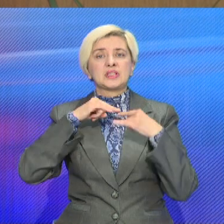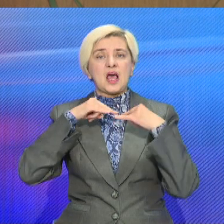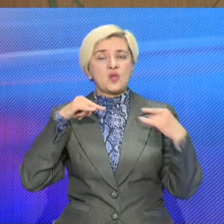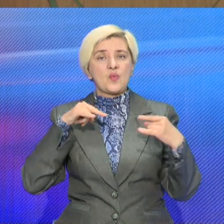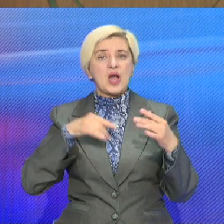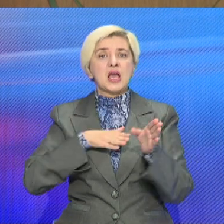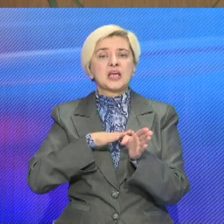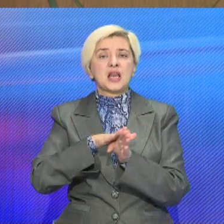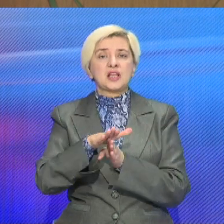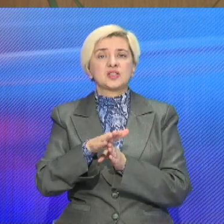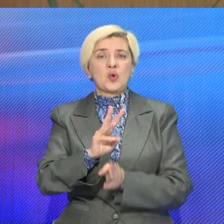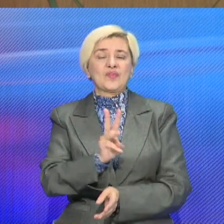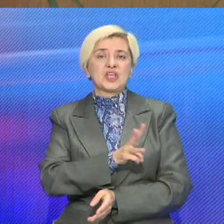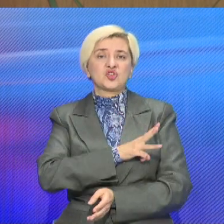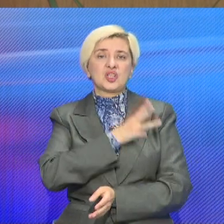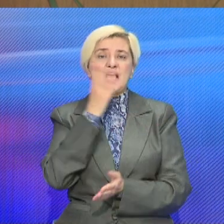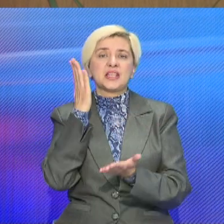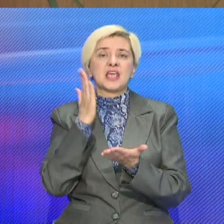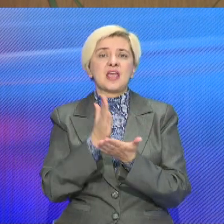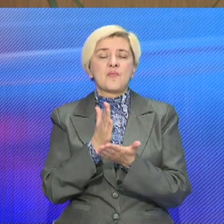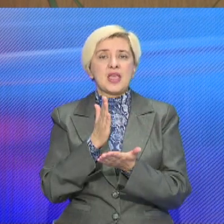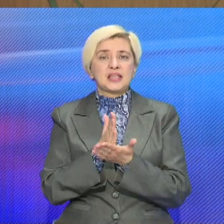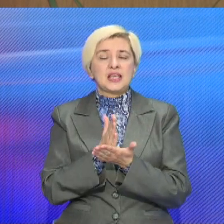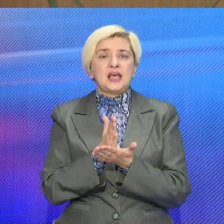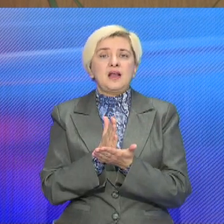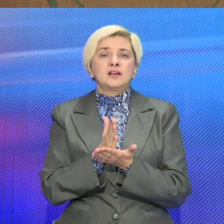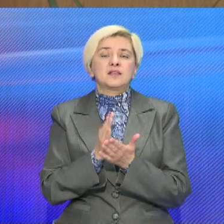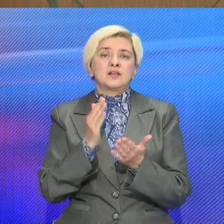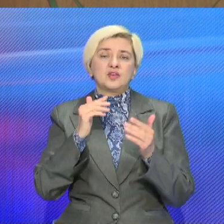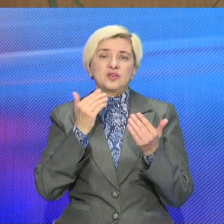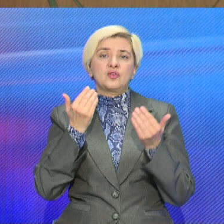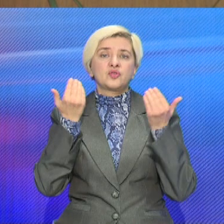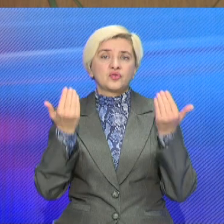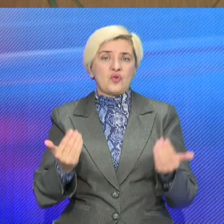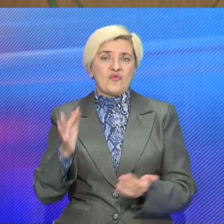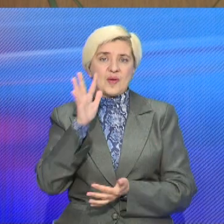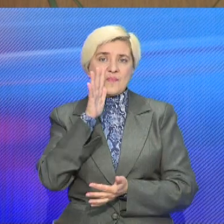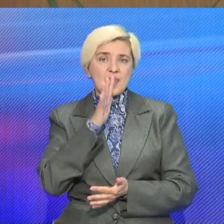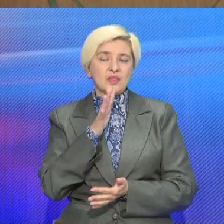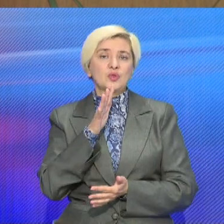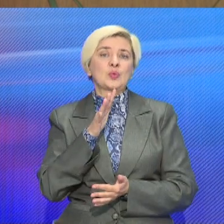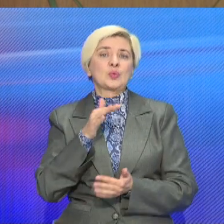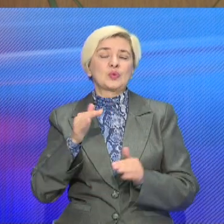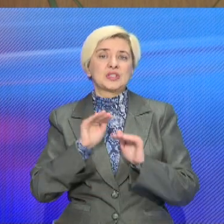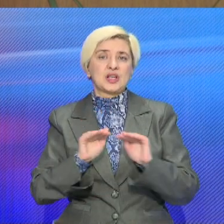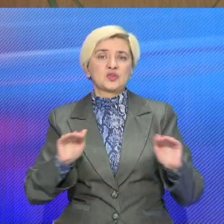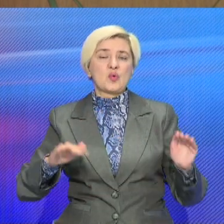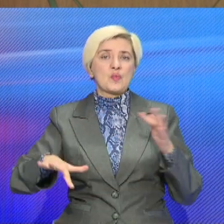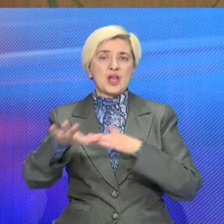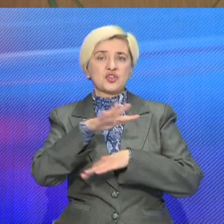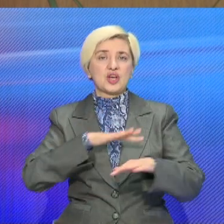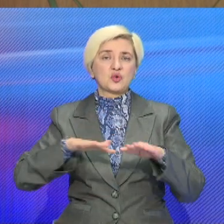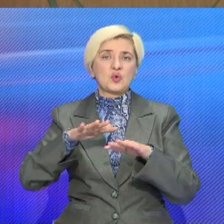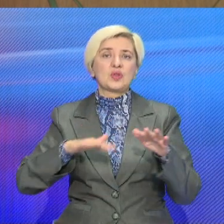реализовано желание иметь современную детскую площадку на территории общего пользования,